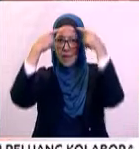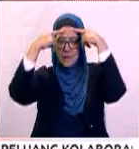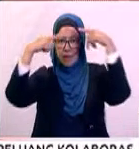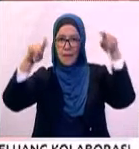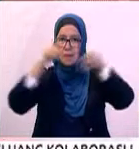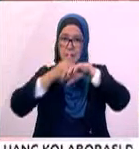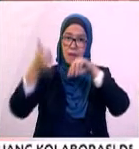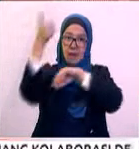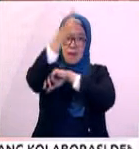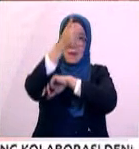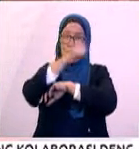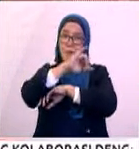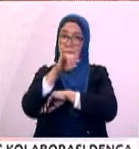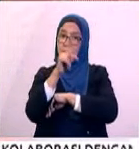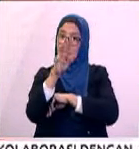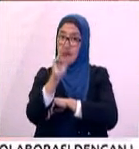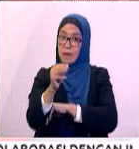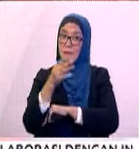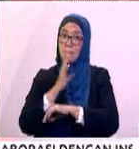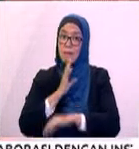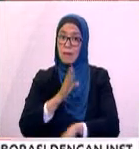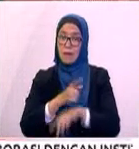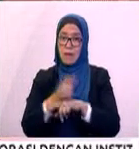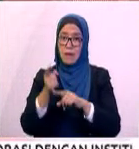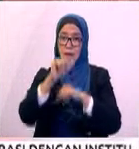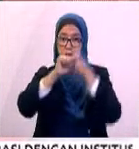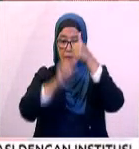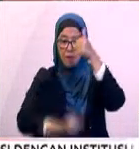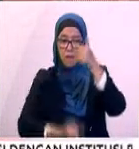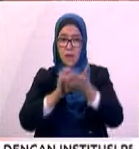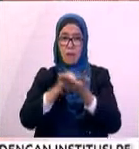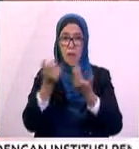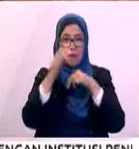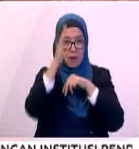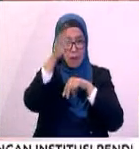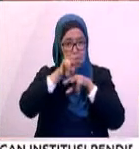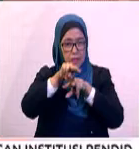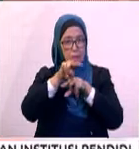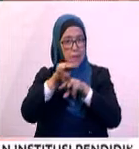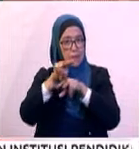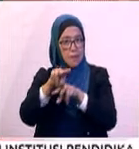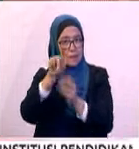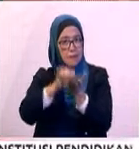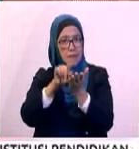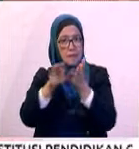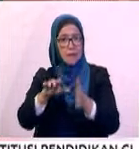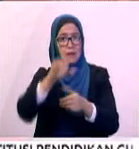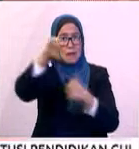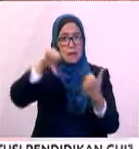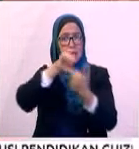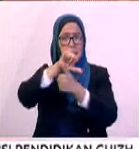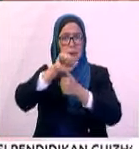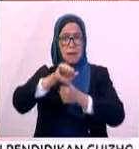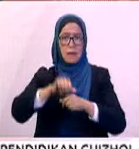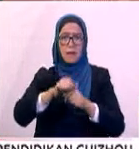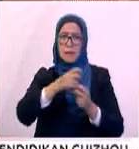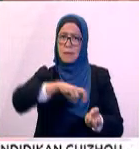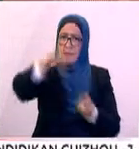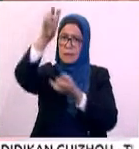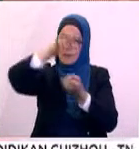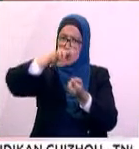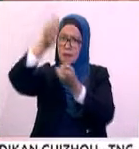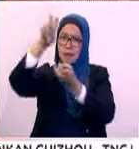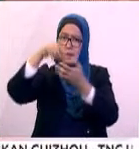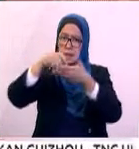Nordin Ibrahim berkata jawatan kuasa itu antara lain akan memantau media sosial yang memuat naik kandungan dan hantaran menghina Islam.